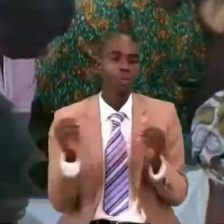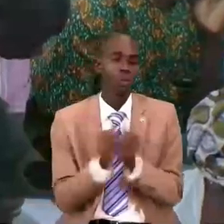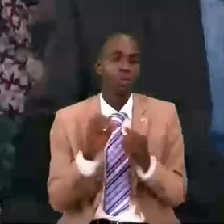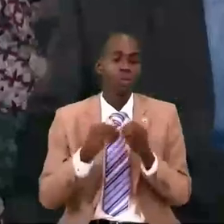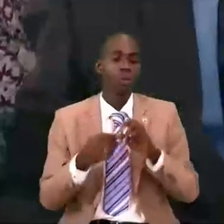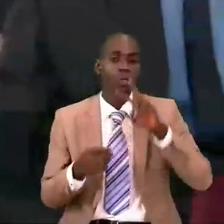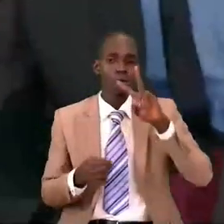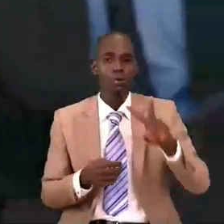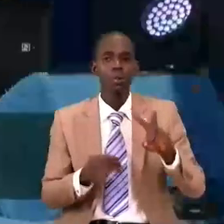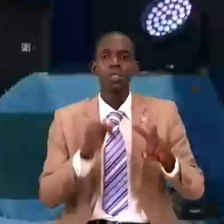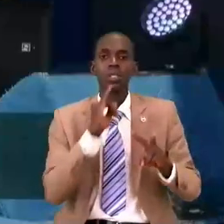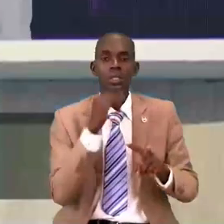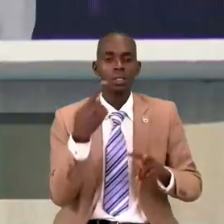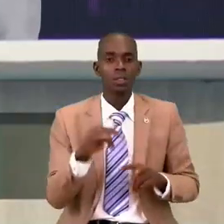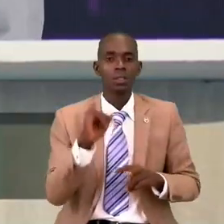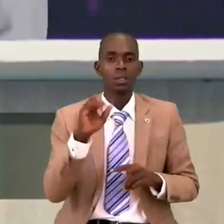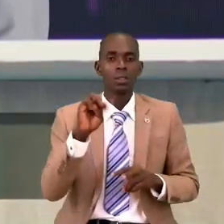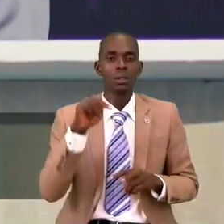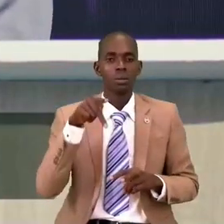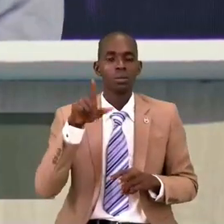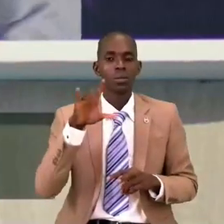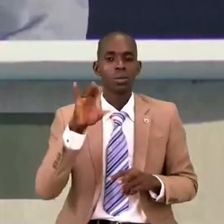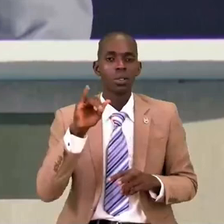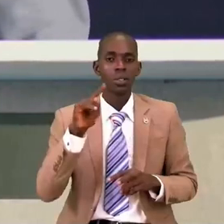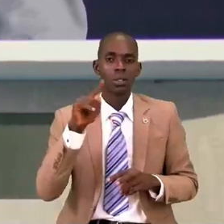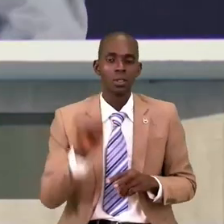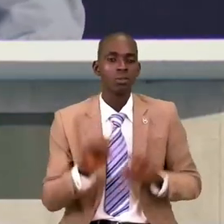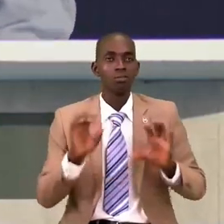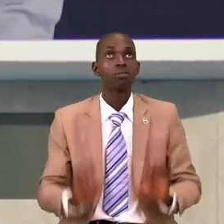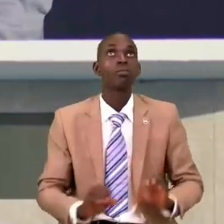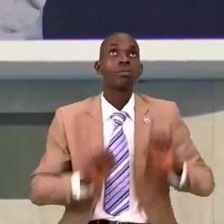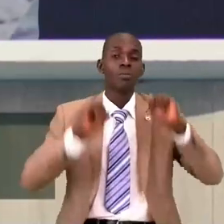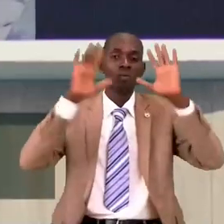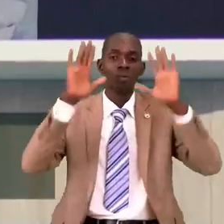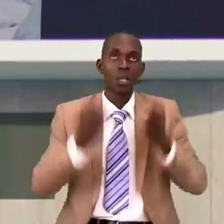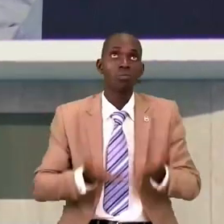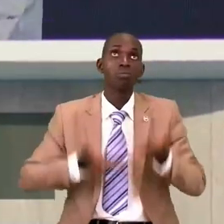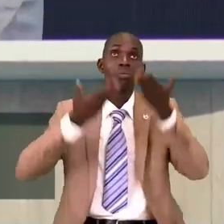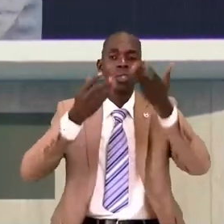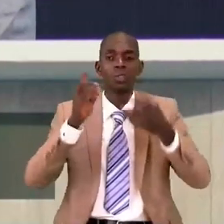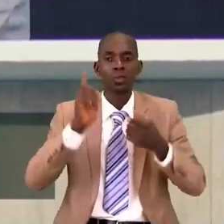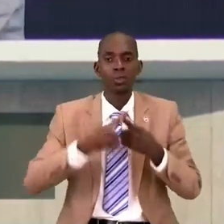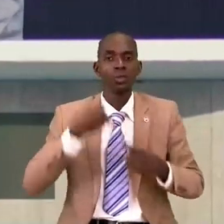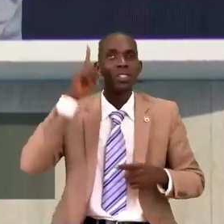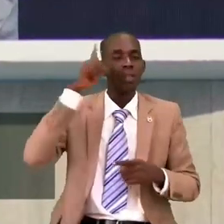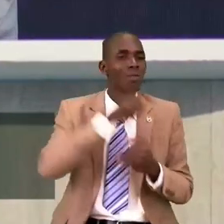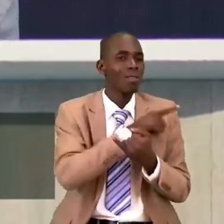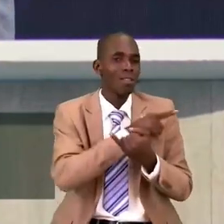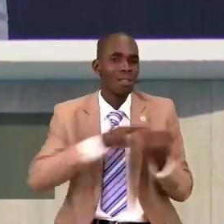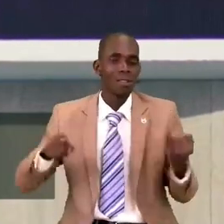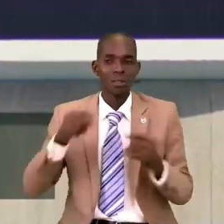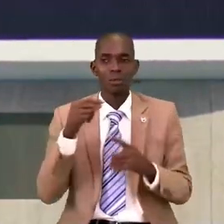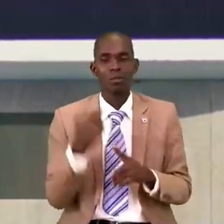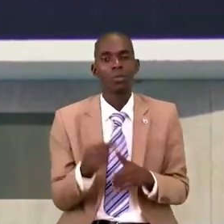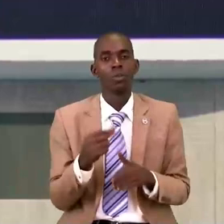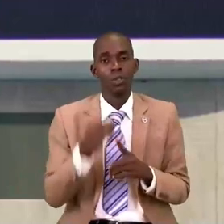Tu sais que Christ est la parole finale pour l'humanité. Il a donné à Moïse la parole, la loi,